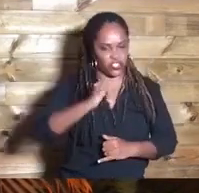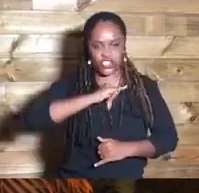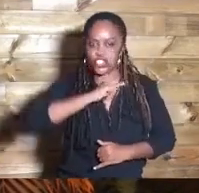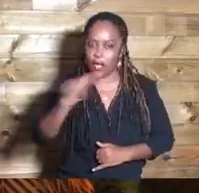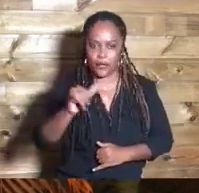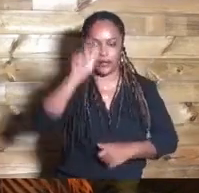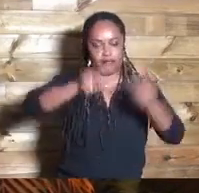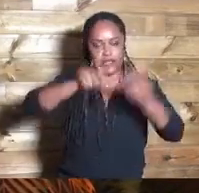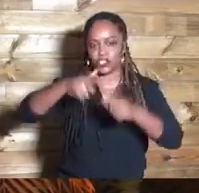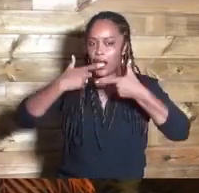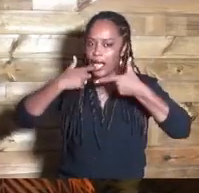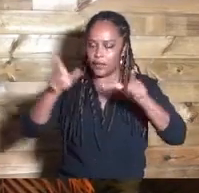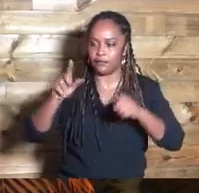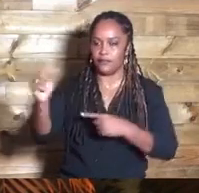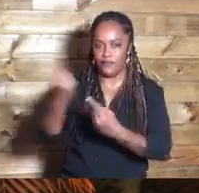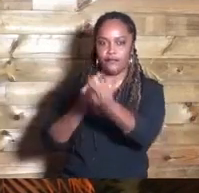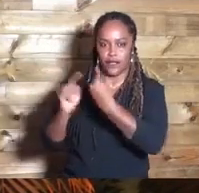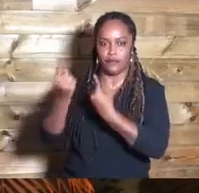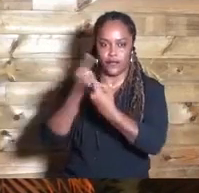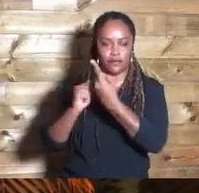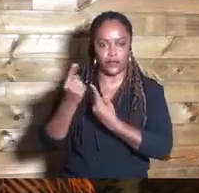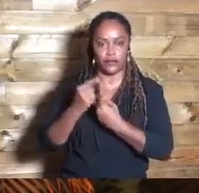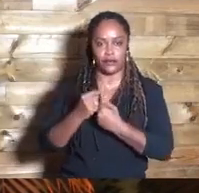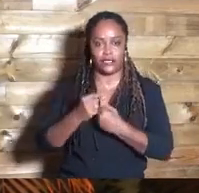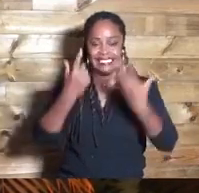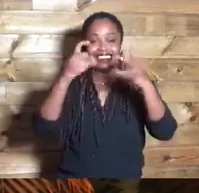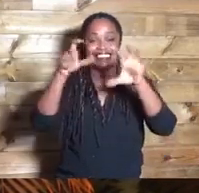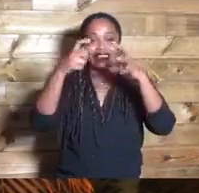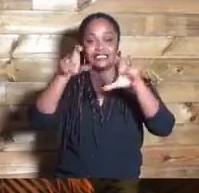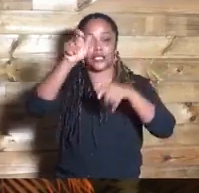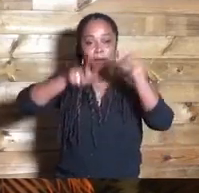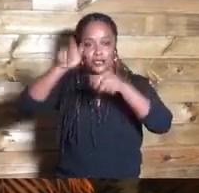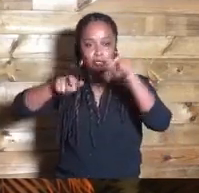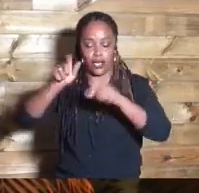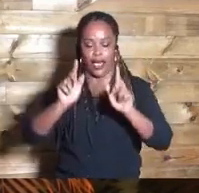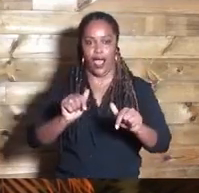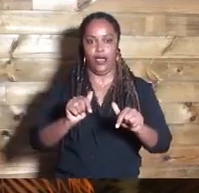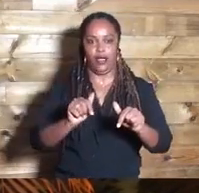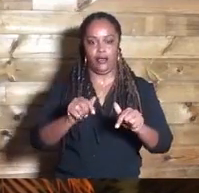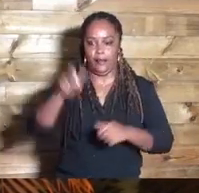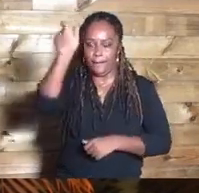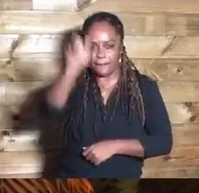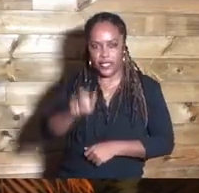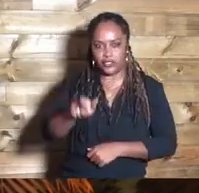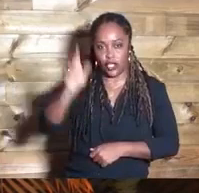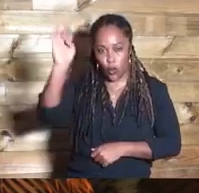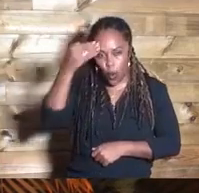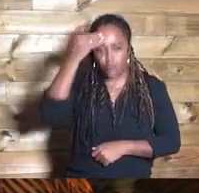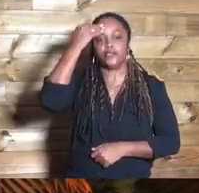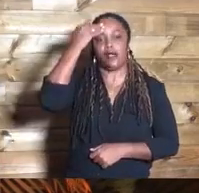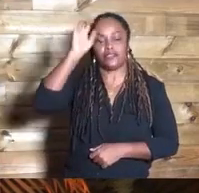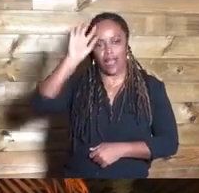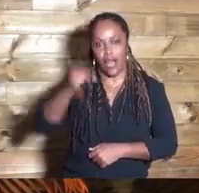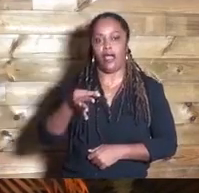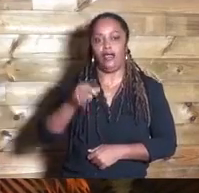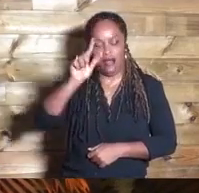qui s'y pour coûter, ou là nous te veille. Chaque 700 moun là qui là, c'est moun qui vient là en conscience.